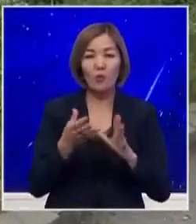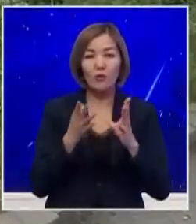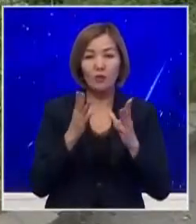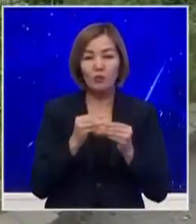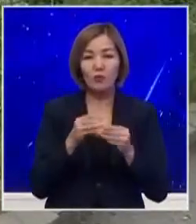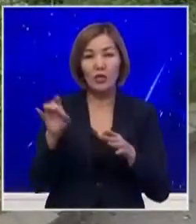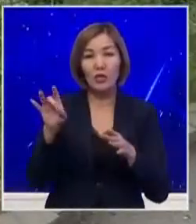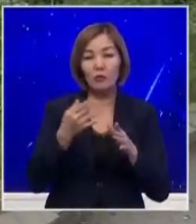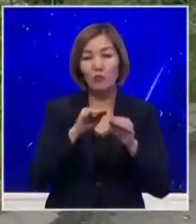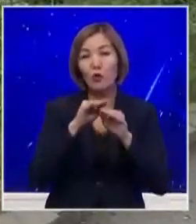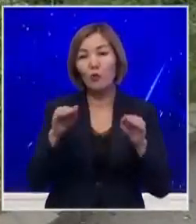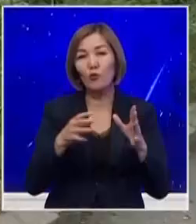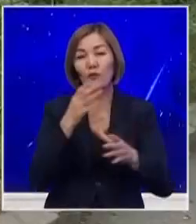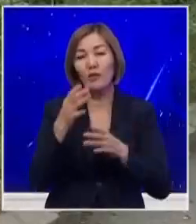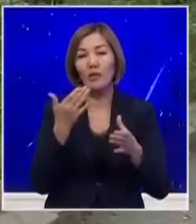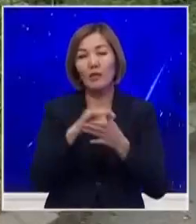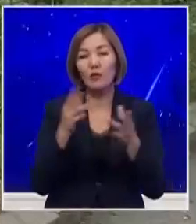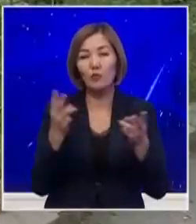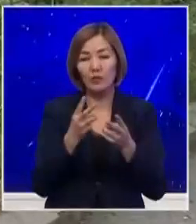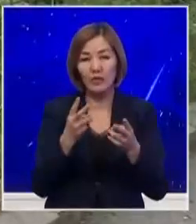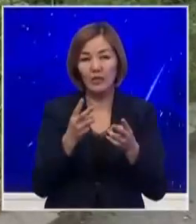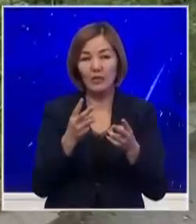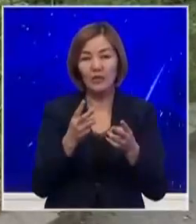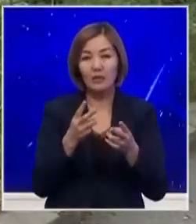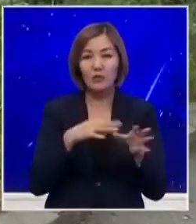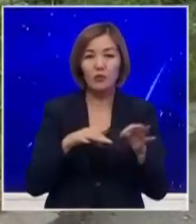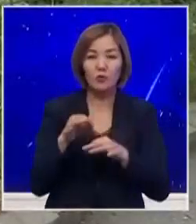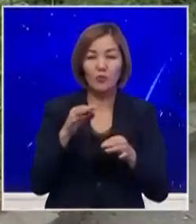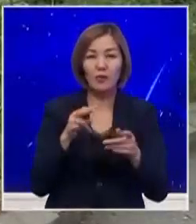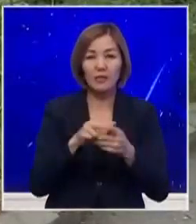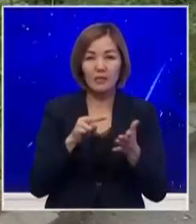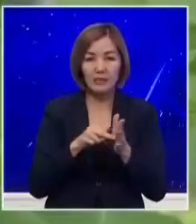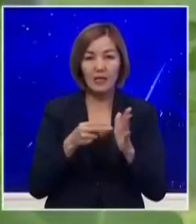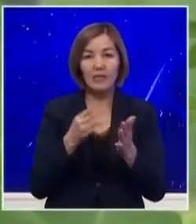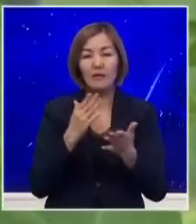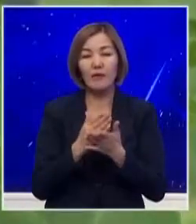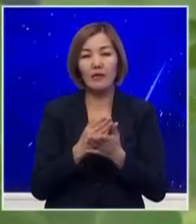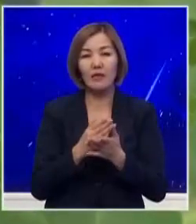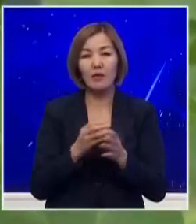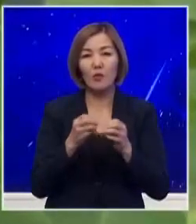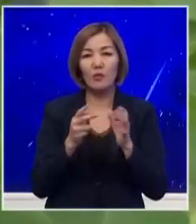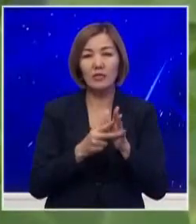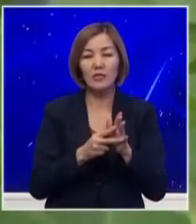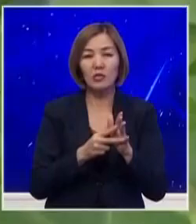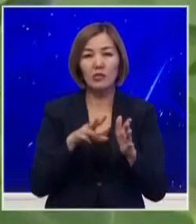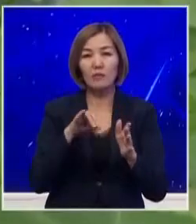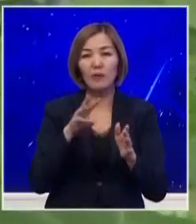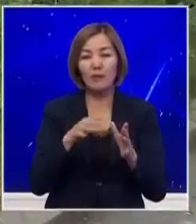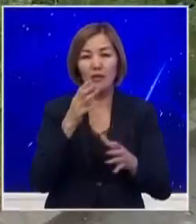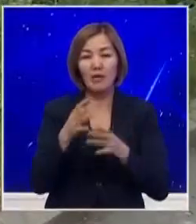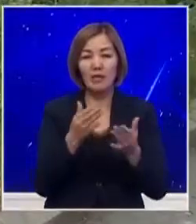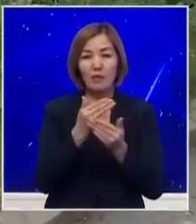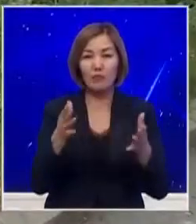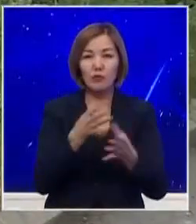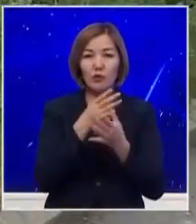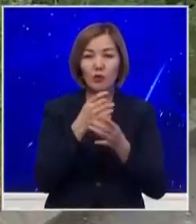емес, республика, әлем бойынша таныту деген үлкен жоба мақсаттарымыз бар. 18 мамыр халықаралық музей күнімен